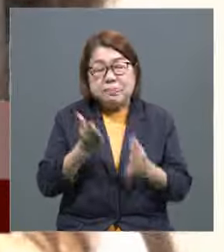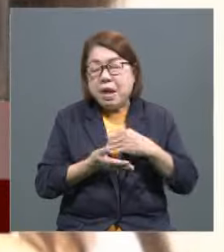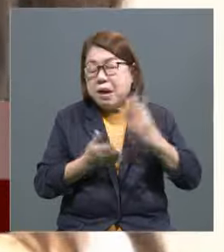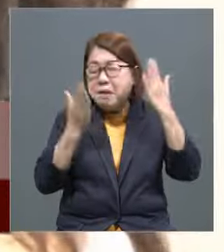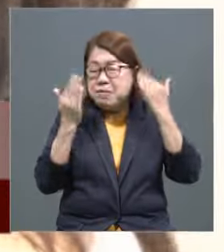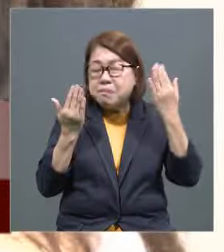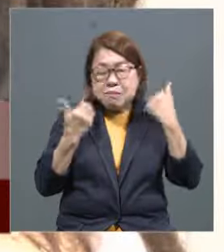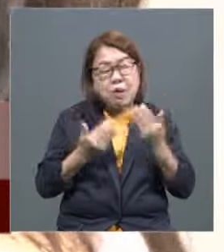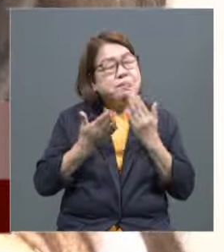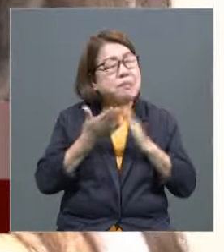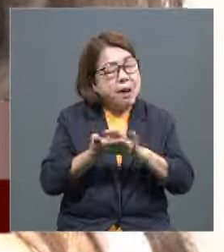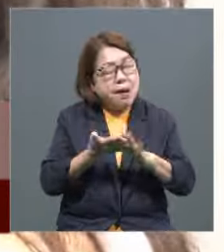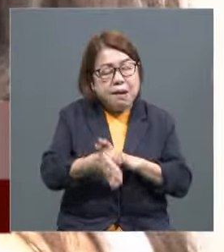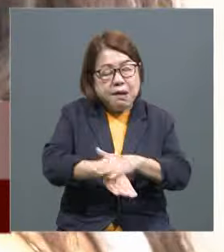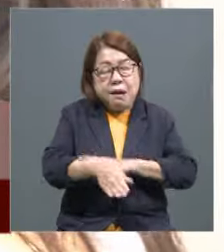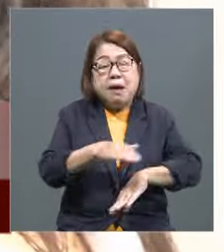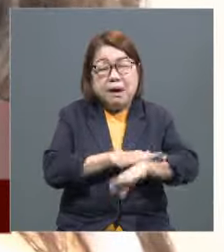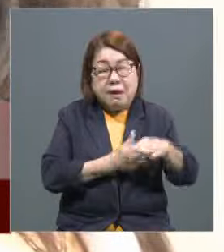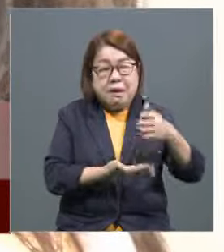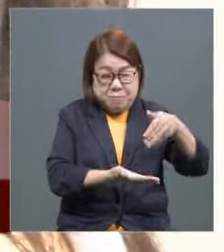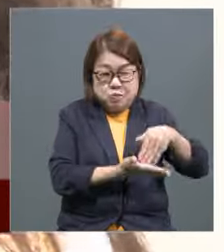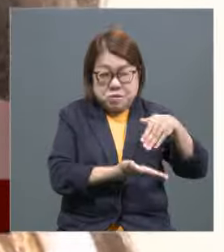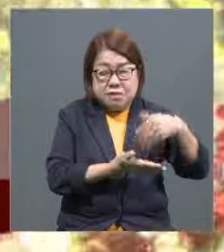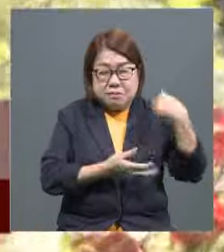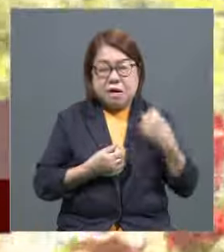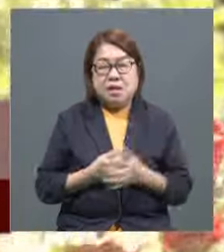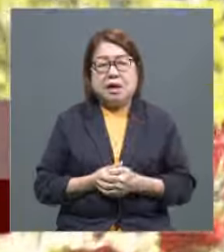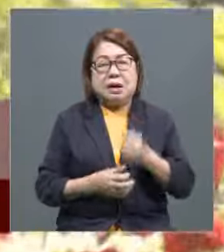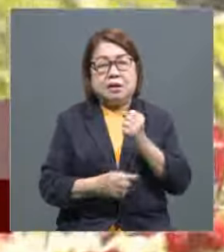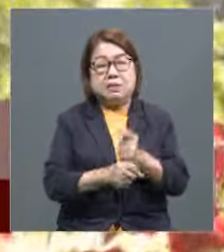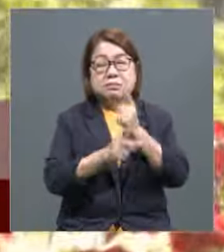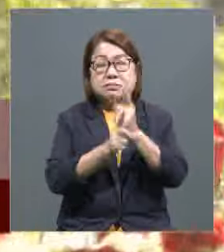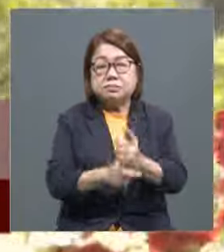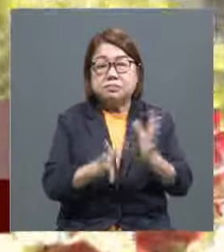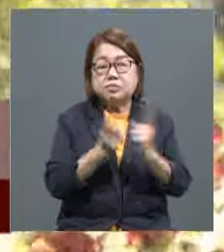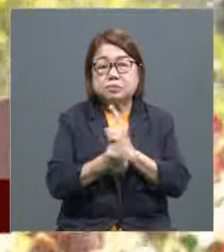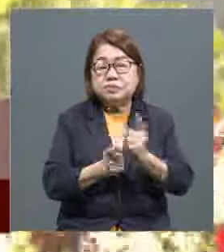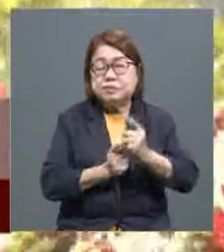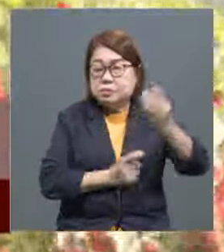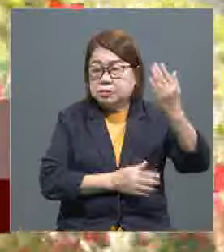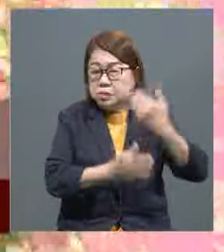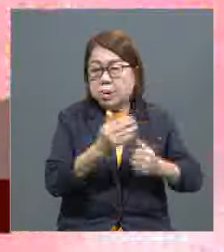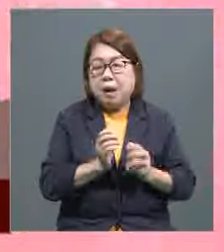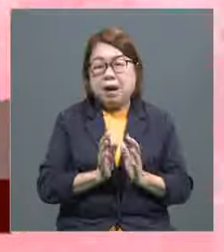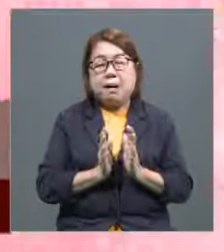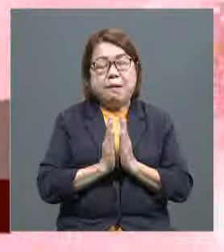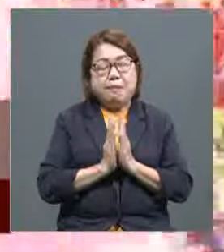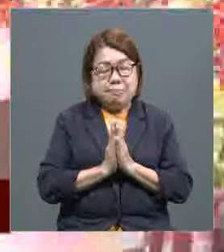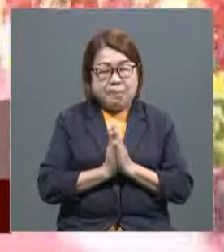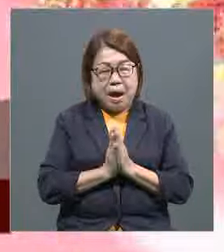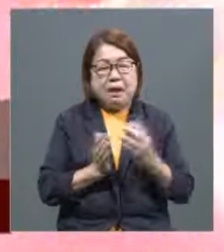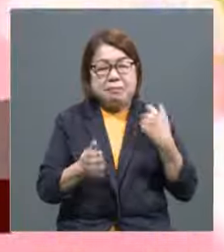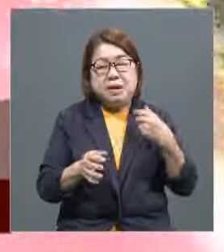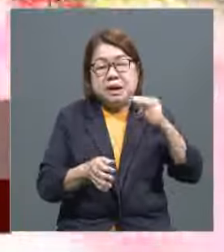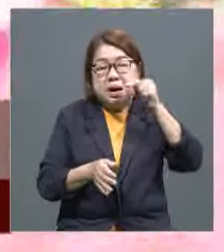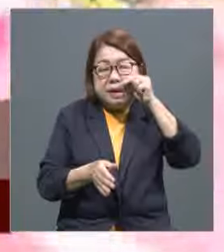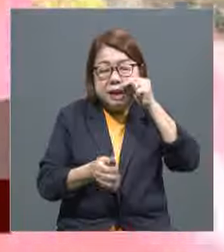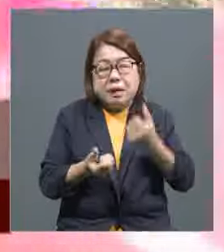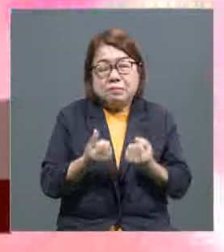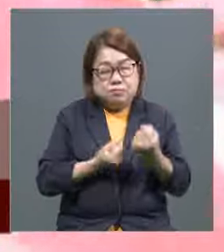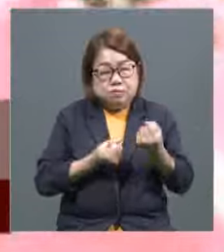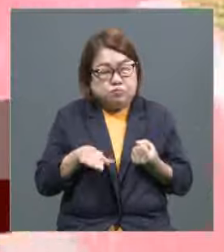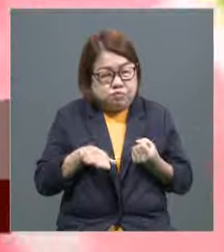าครีมกันแดดด้วยขณะเดียวกันค่ะยังได้มีการสืบสานประเพณีส่งน้ำพระที่แต่ละวันจะมีรอบของการนำรถบรรทุก